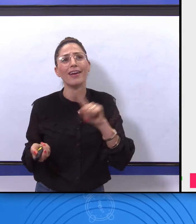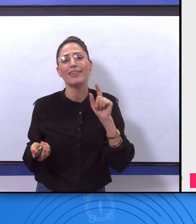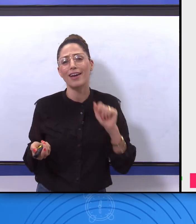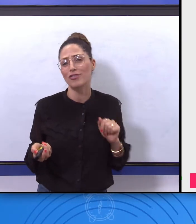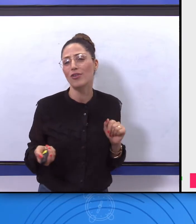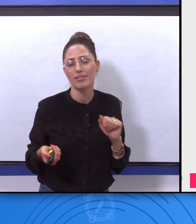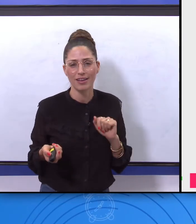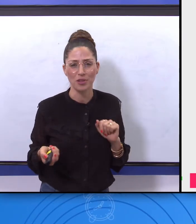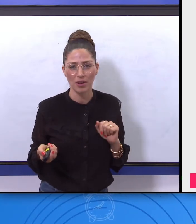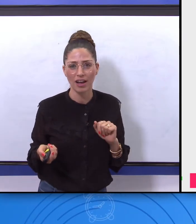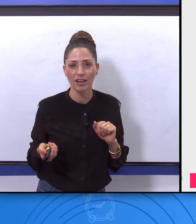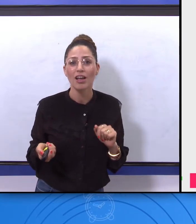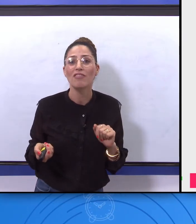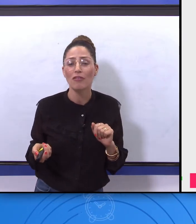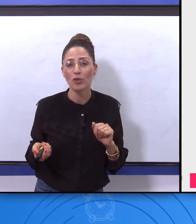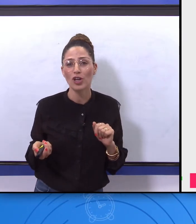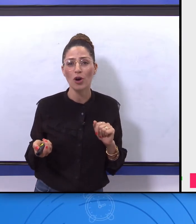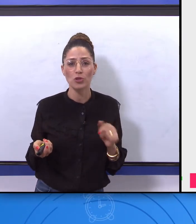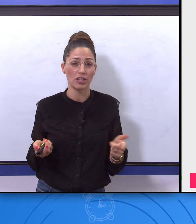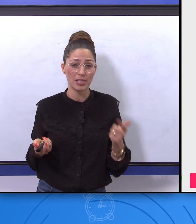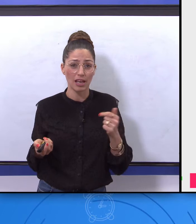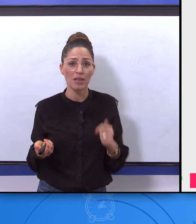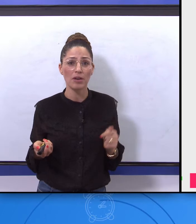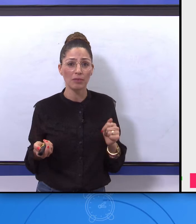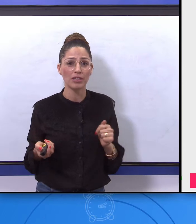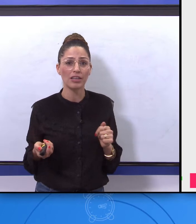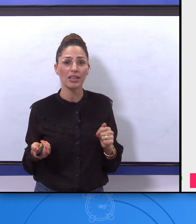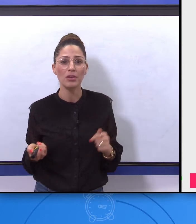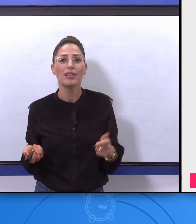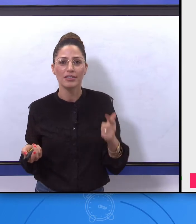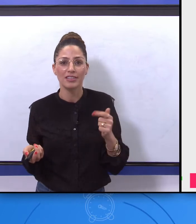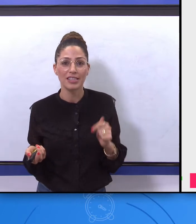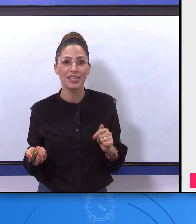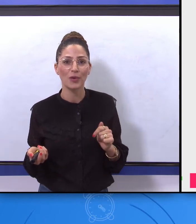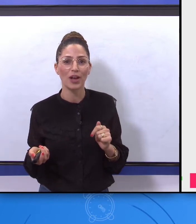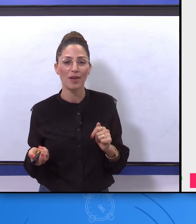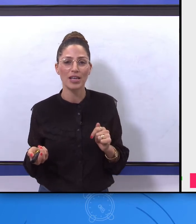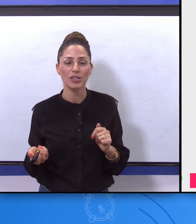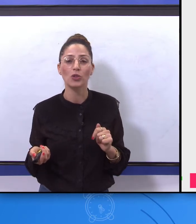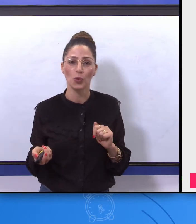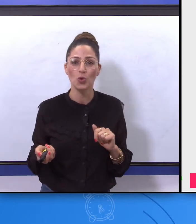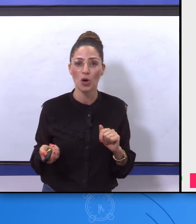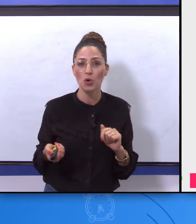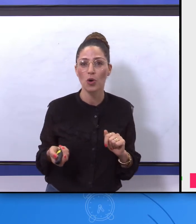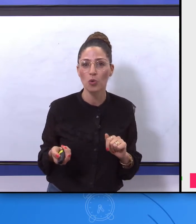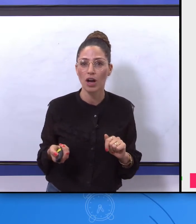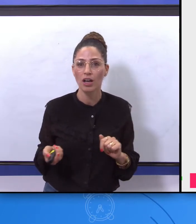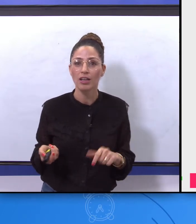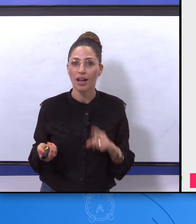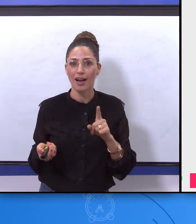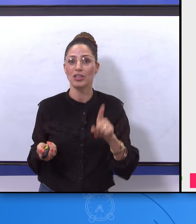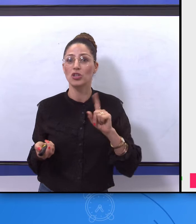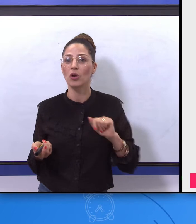אין ילד אחד שלא עשה את זה בגן. ואפילו היום, כשאתם משחקים עם האחים הקטנים, יזכירו לכם לעשות אוגה, אוגה,